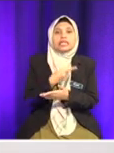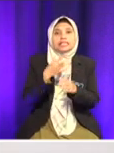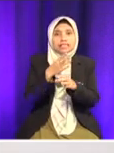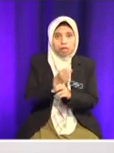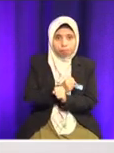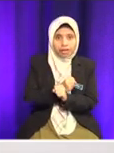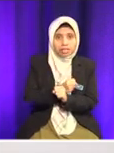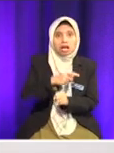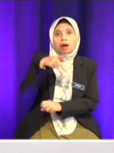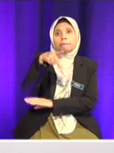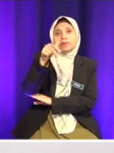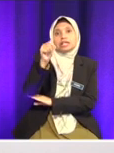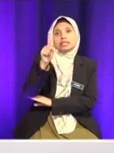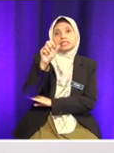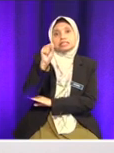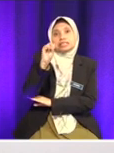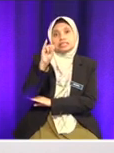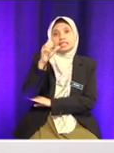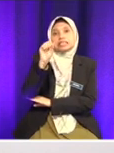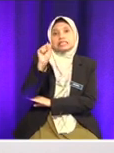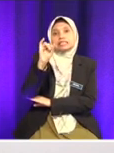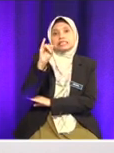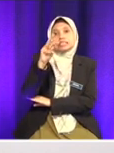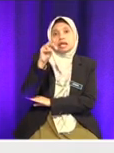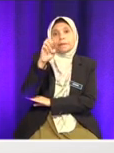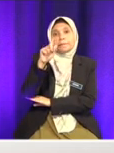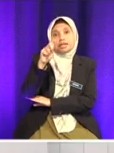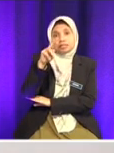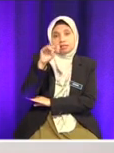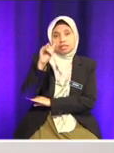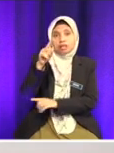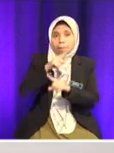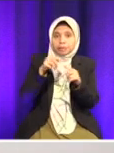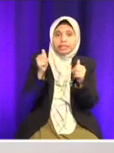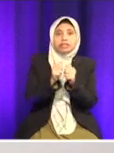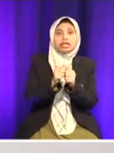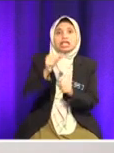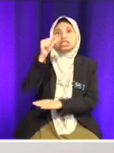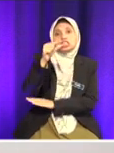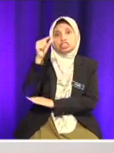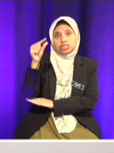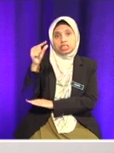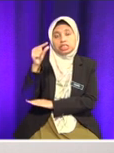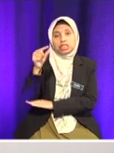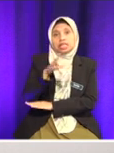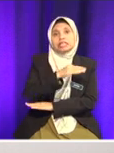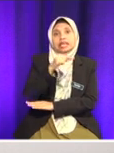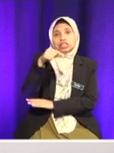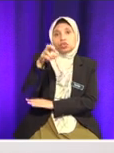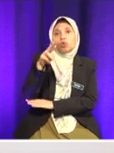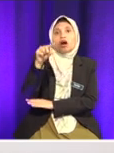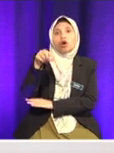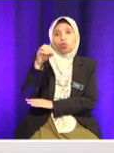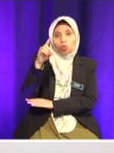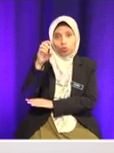sisimetri dan sebagainya tetapi dengan menekan aplikasi geojebra dan juga code QR yang telah disediakan